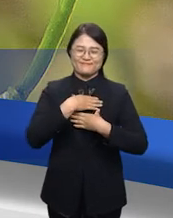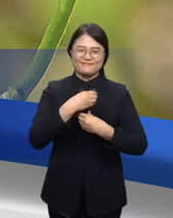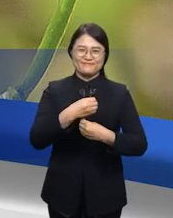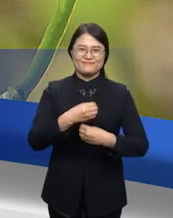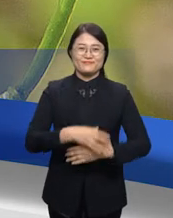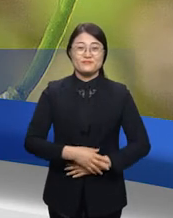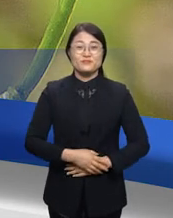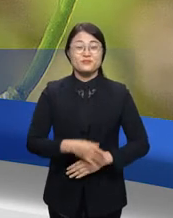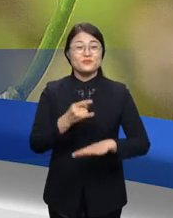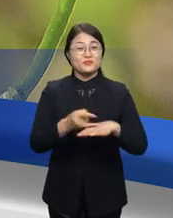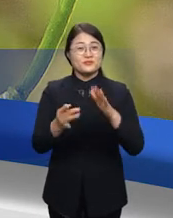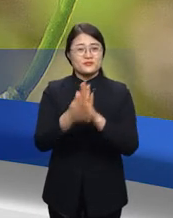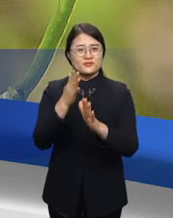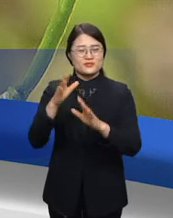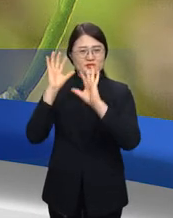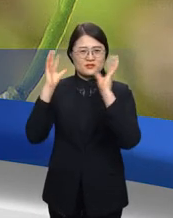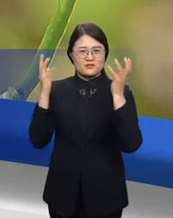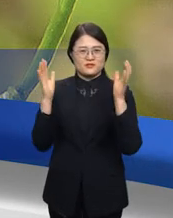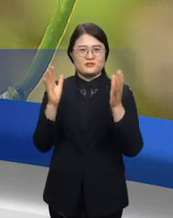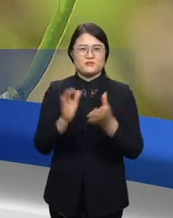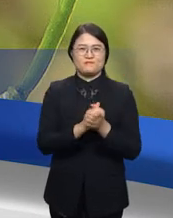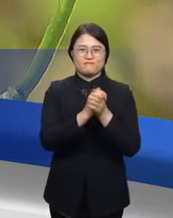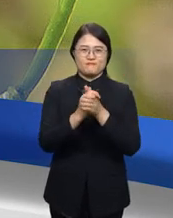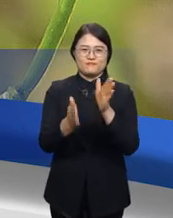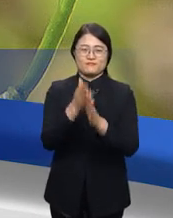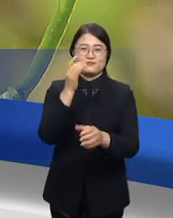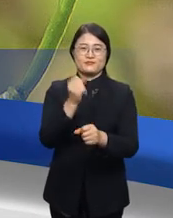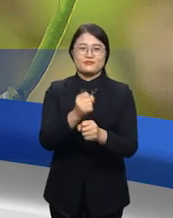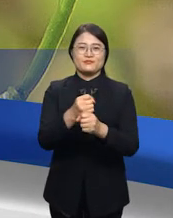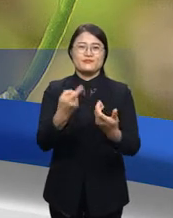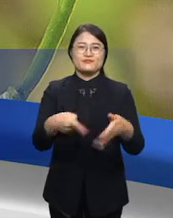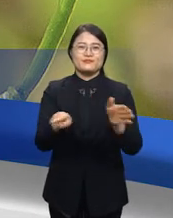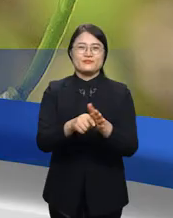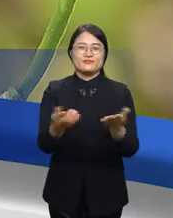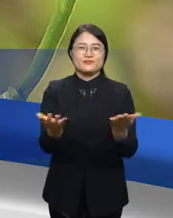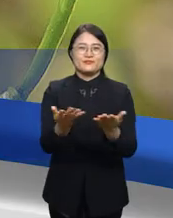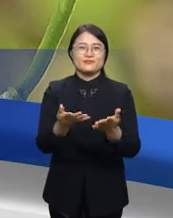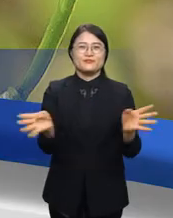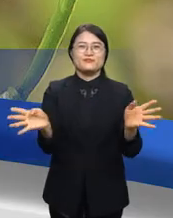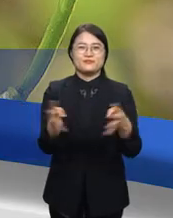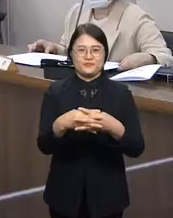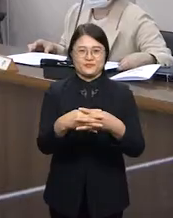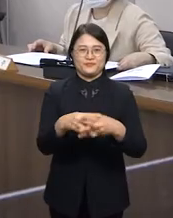편안해지는데요. 의왕시가 아동 친화도시 조성을 위한 첫걸음을 뗐습니다.